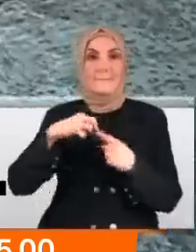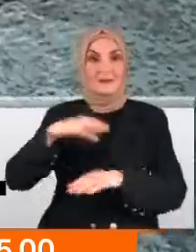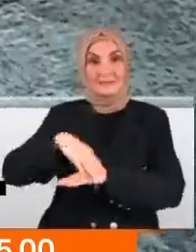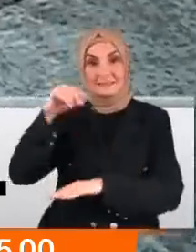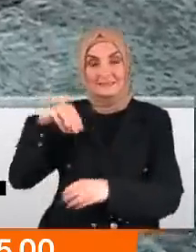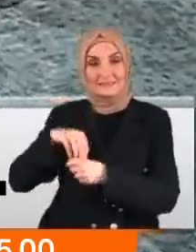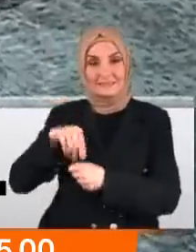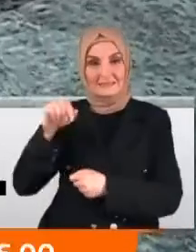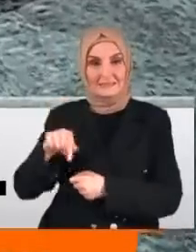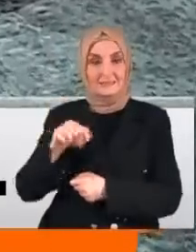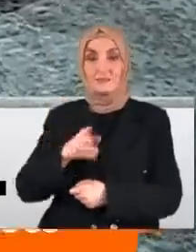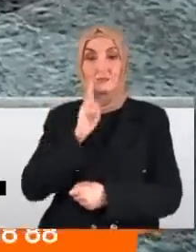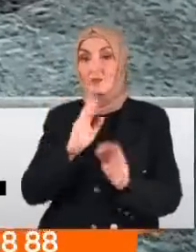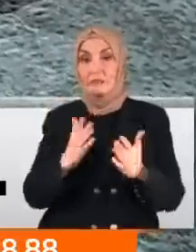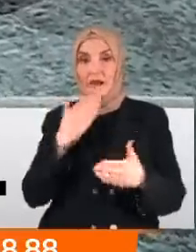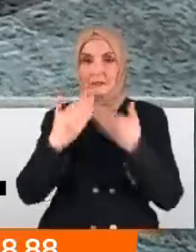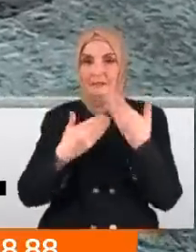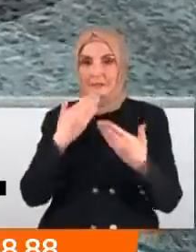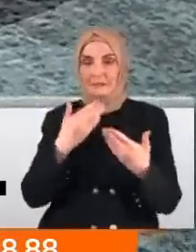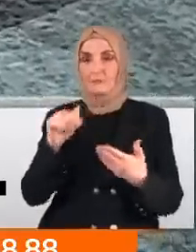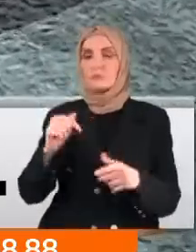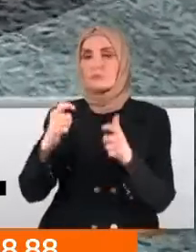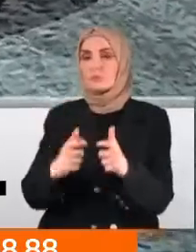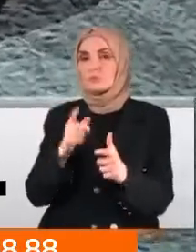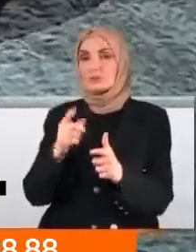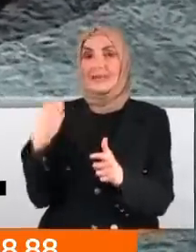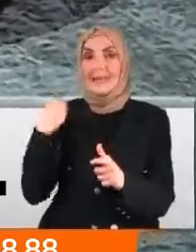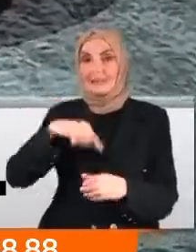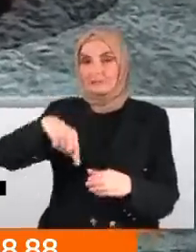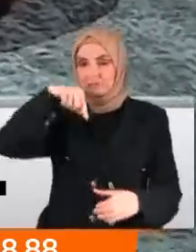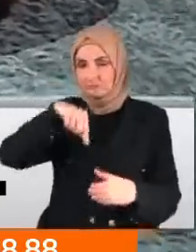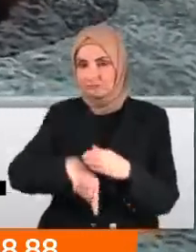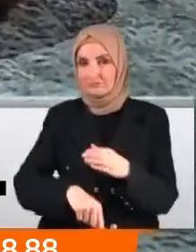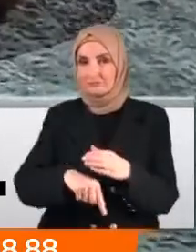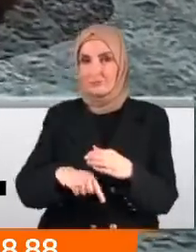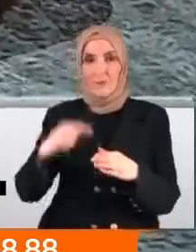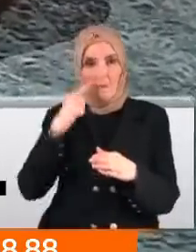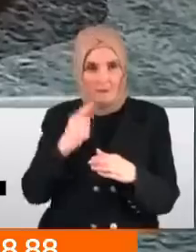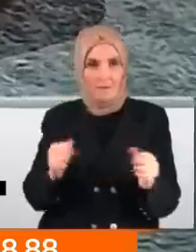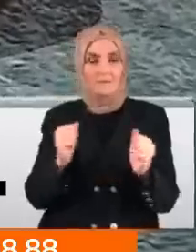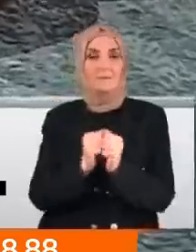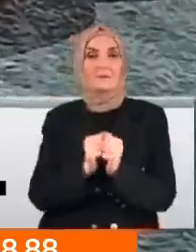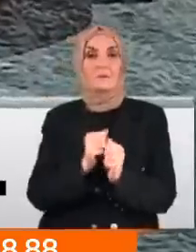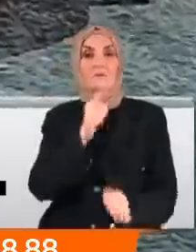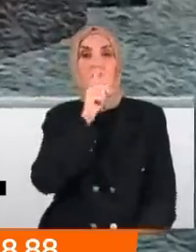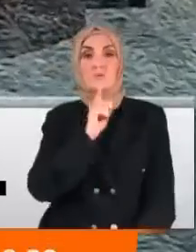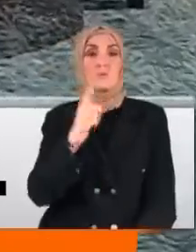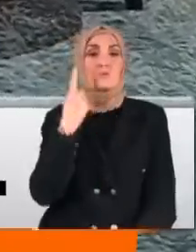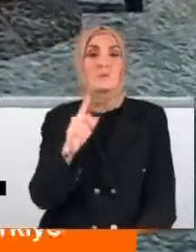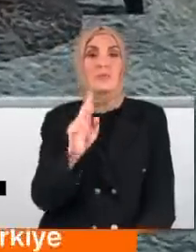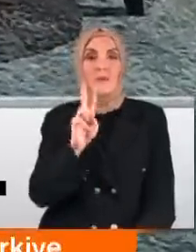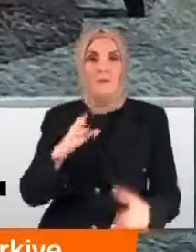yeni sondajlarla birlikte, bakın burası çok önemli, 100 bin varil gün petrol